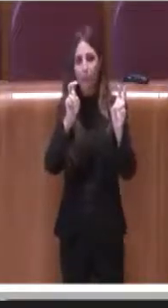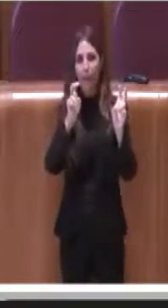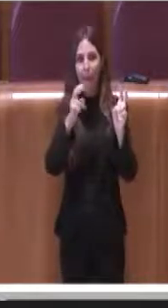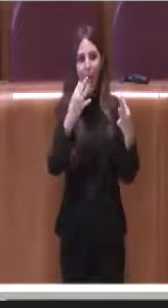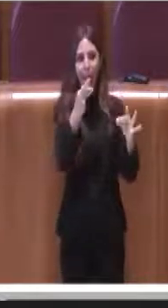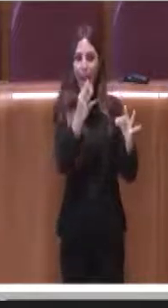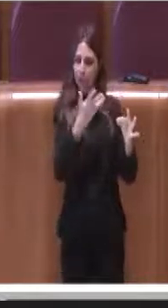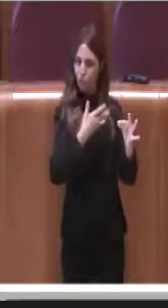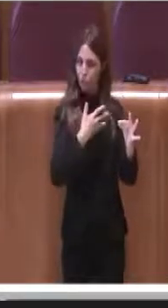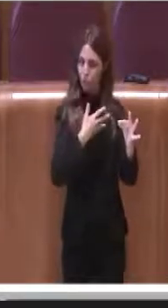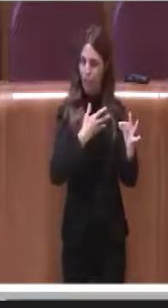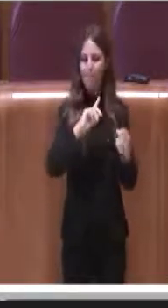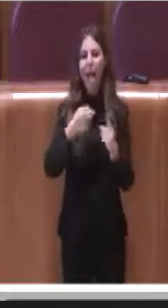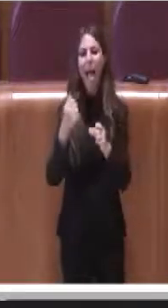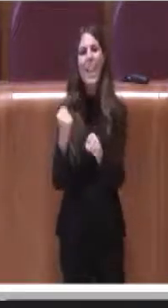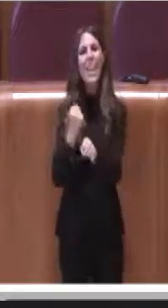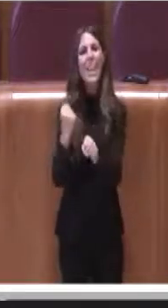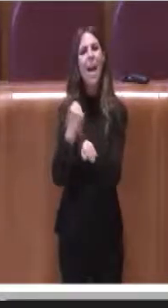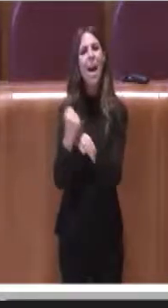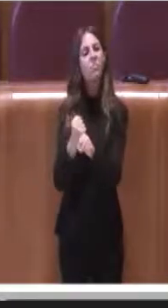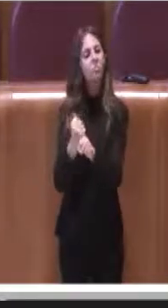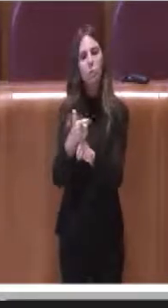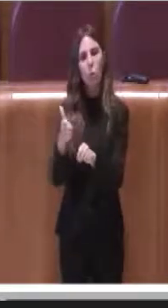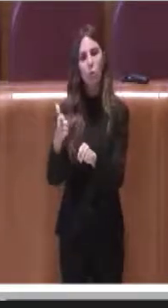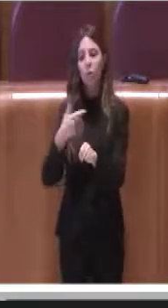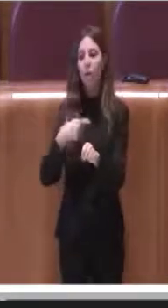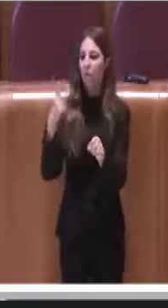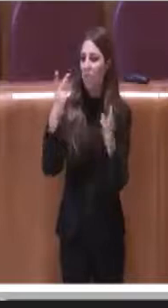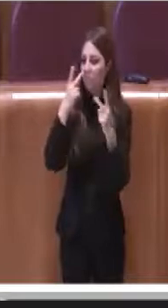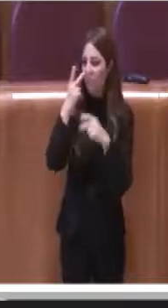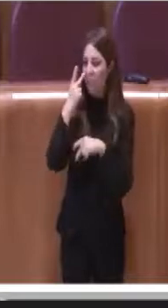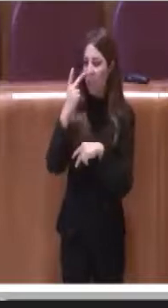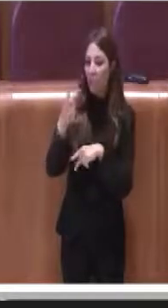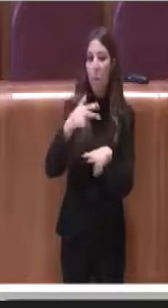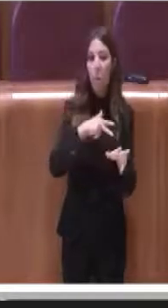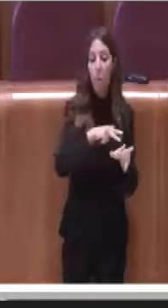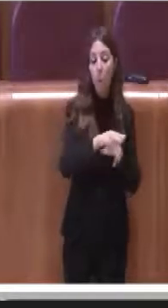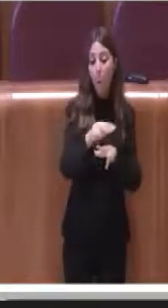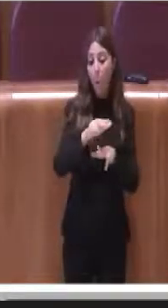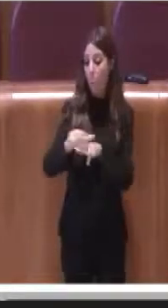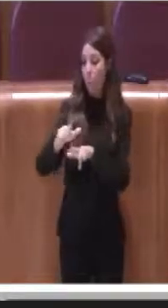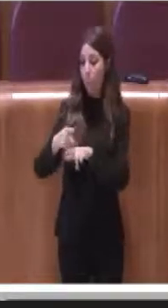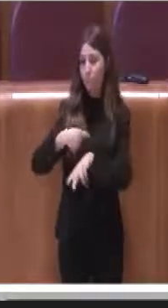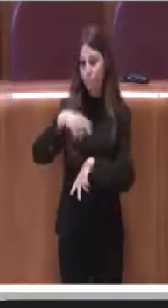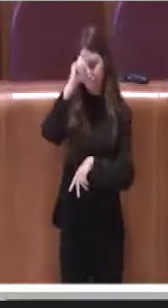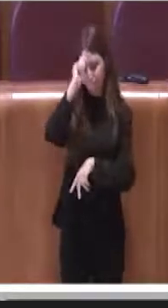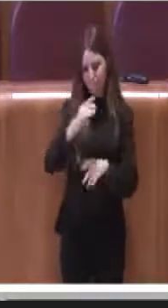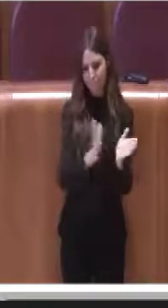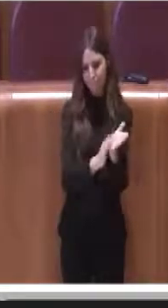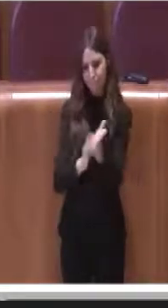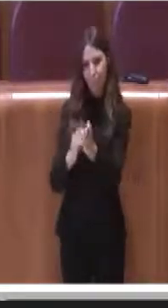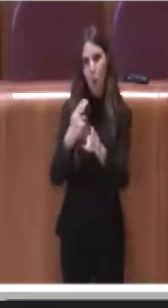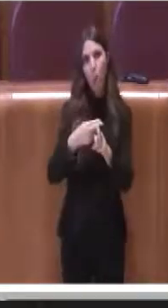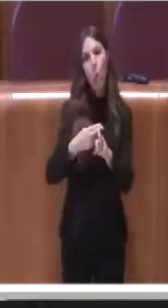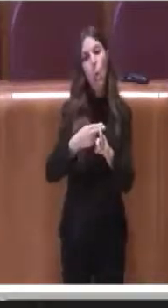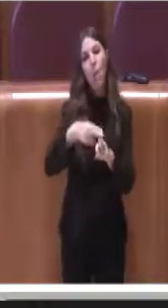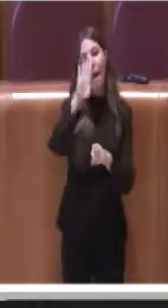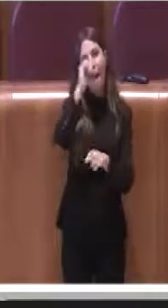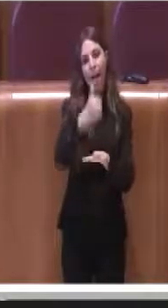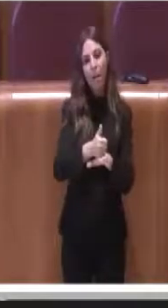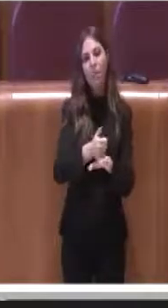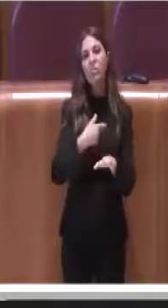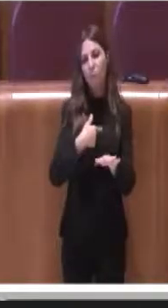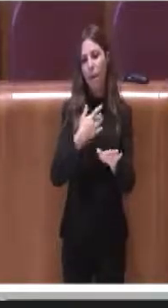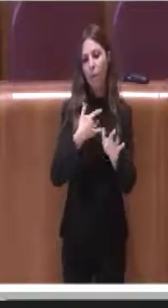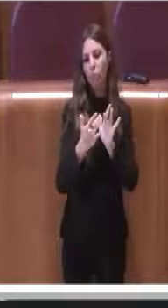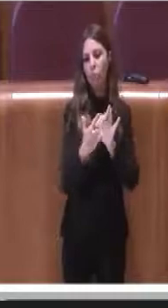carta, ma poi in pratica poco si fa, a parte i comuni che mi sento di a cui sento di fare un plauso non solo a Roma Capitale, ma a tutti i comuni con cui ho avuto contatti